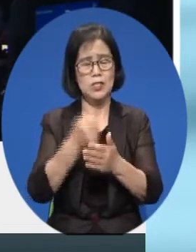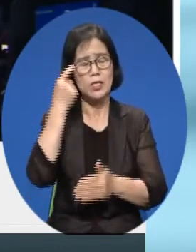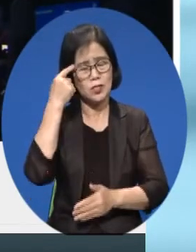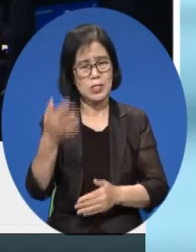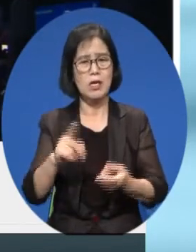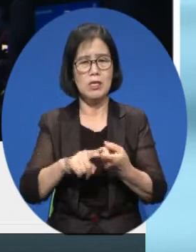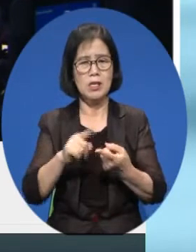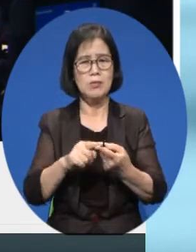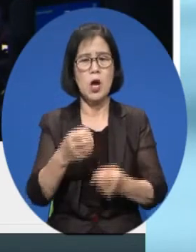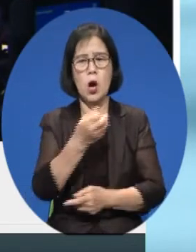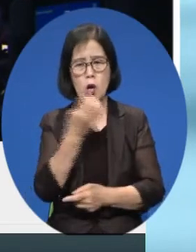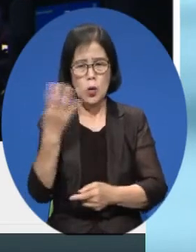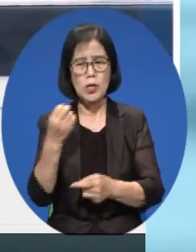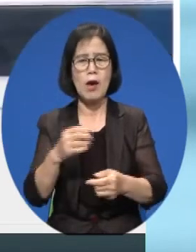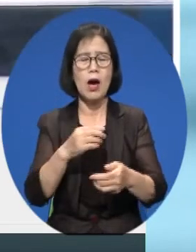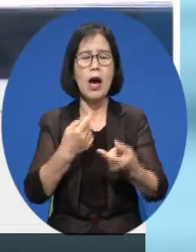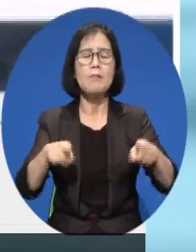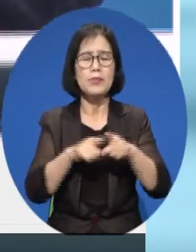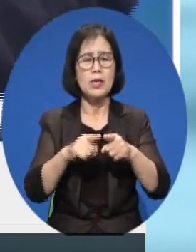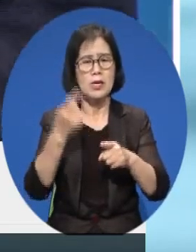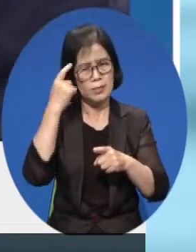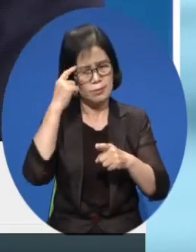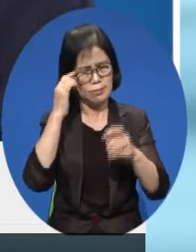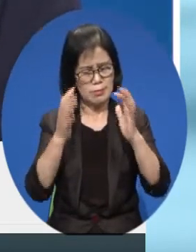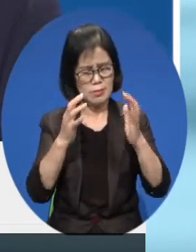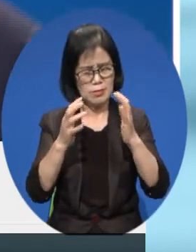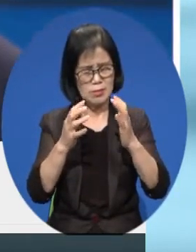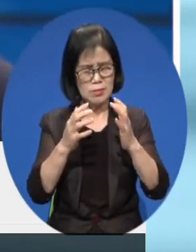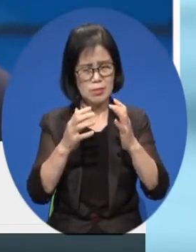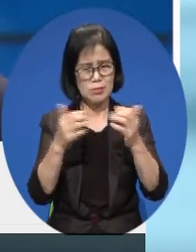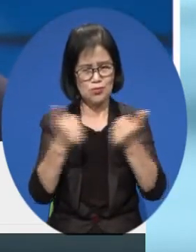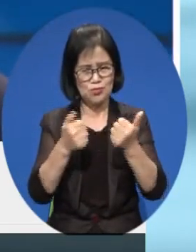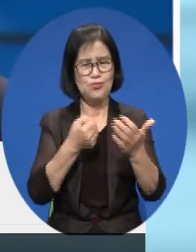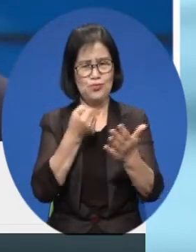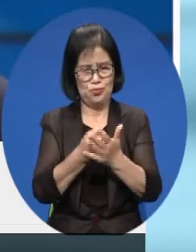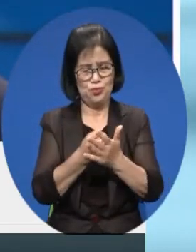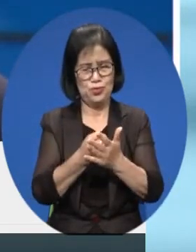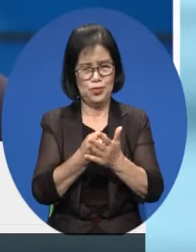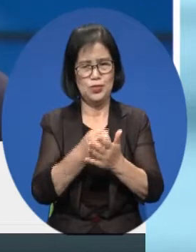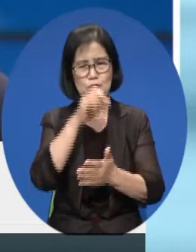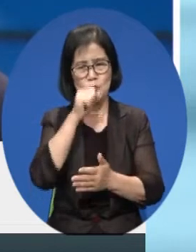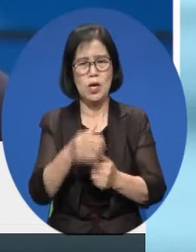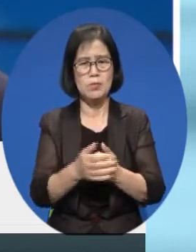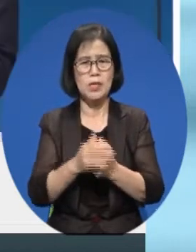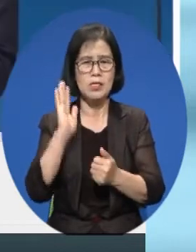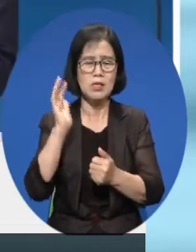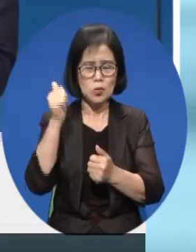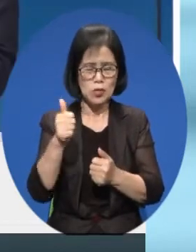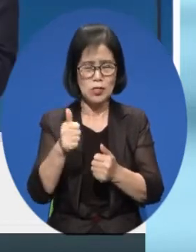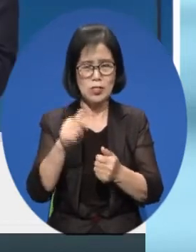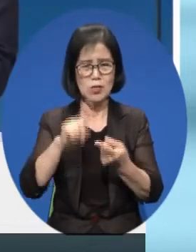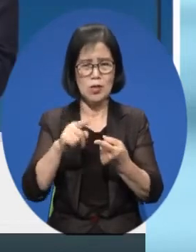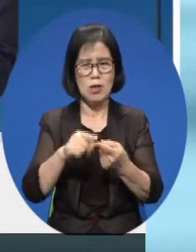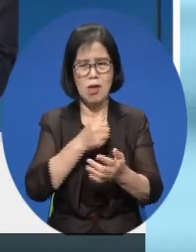거는 충분히 언론계하고 숙고하는 과정들이 있고 난 다음에 통과시키는 게 바람직하다고 보기 때문에 대통령이 이런 걸 가지고 통과해라